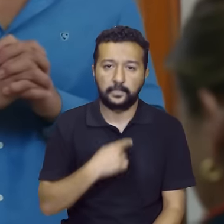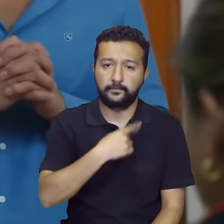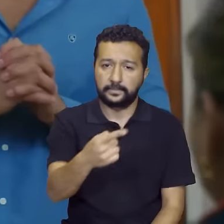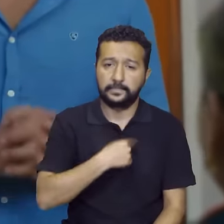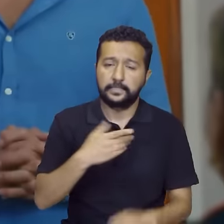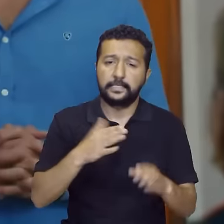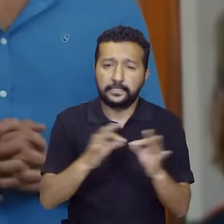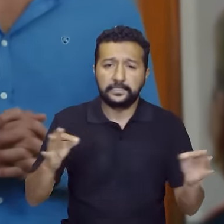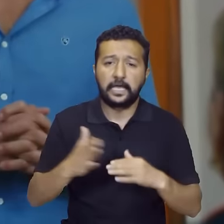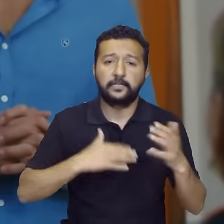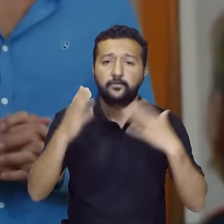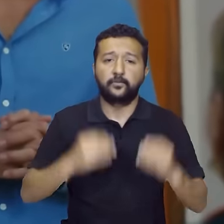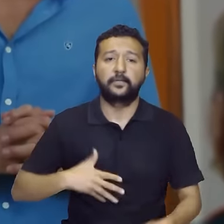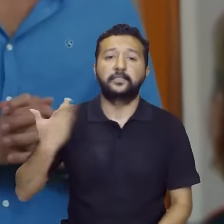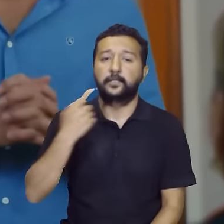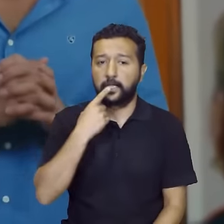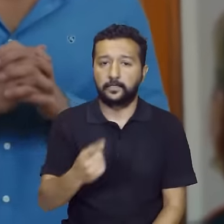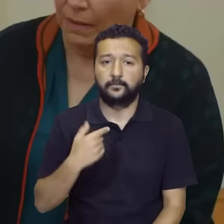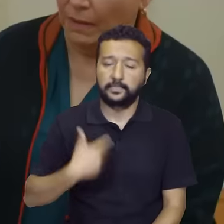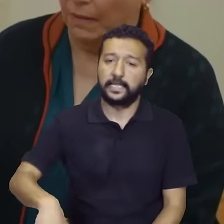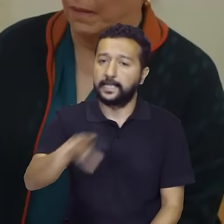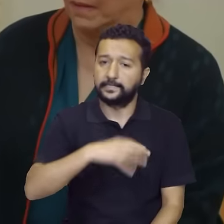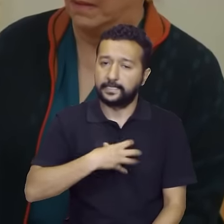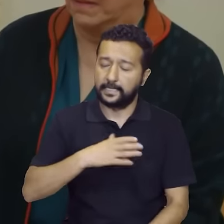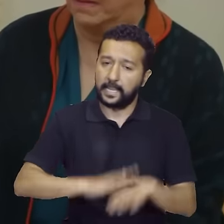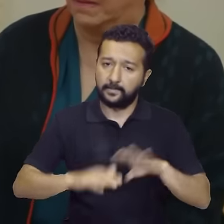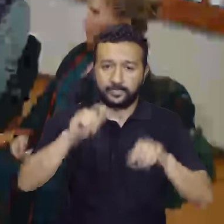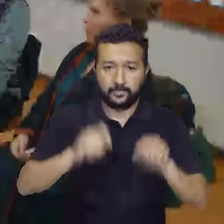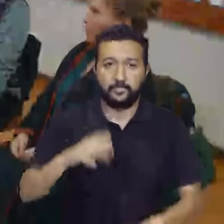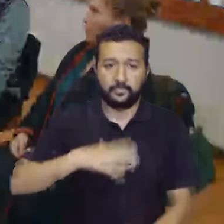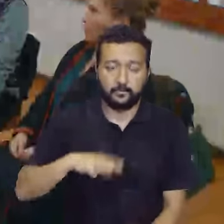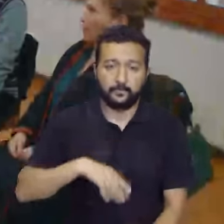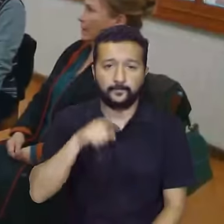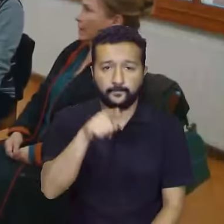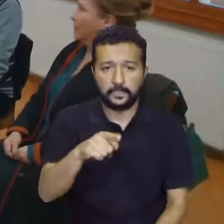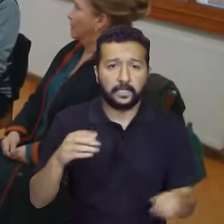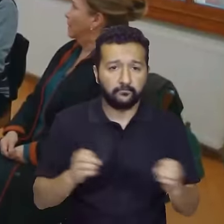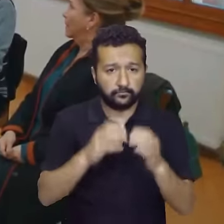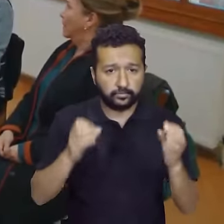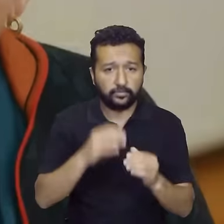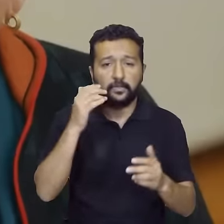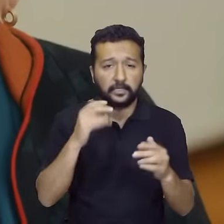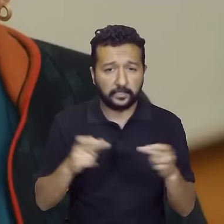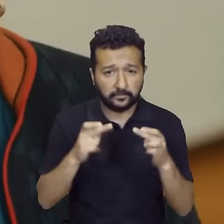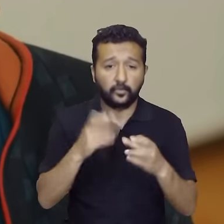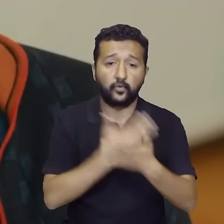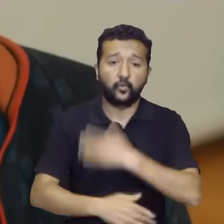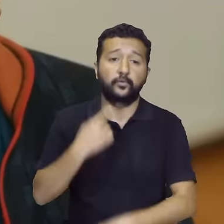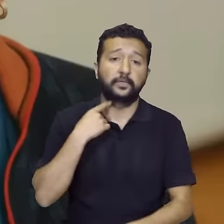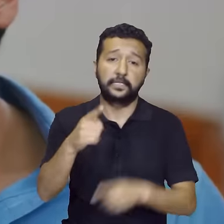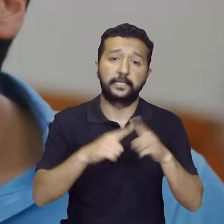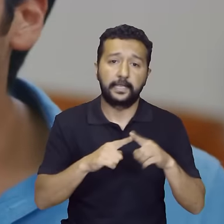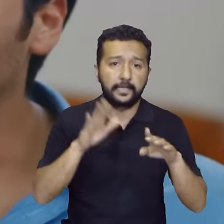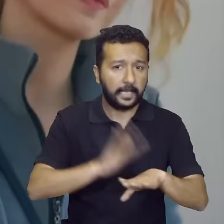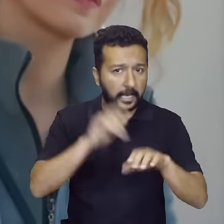Biz sizin artık hiçbir şeye karışmanızı istemiyoruz. Biz her şeyi kendi ellerimizle yapmak istiyoruz. Ya sizin kavganızdan yorulduk, bıktık. Ay